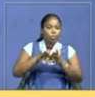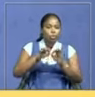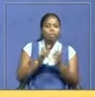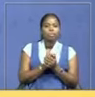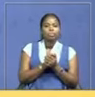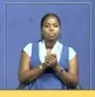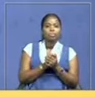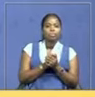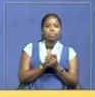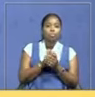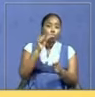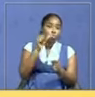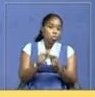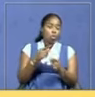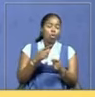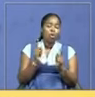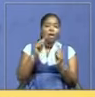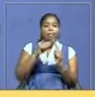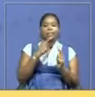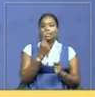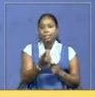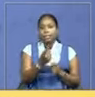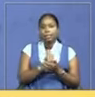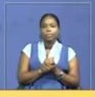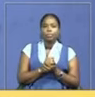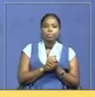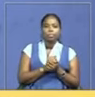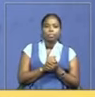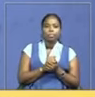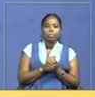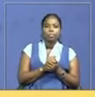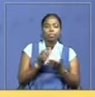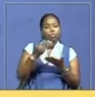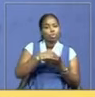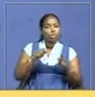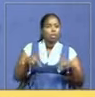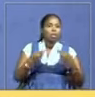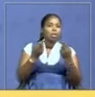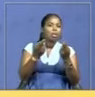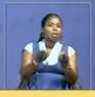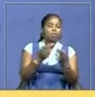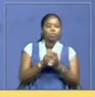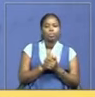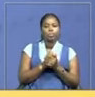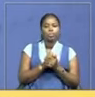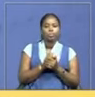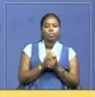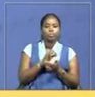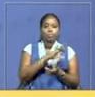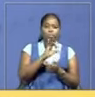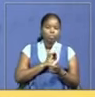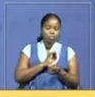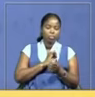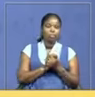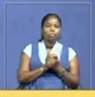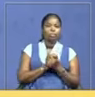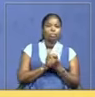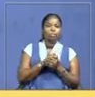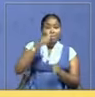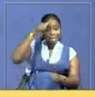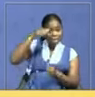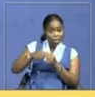dire sur la manière dont elle doit être rendu au demant je rappelle déjà qu'en avril